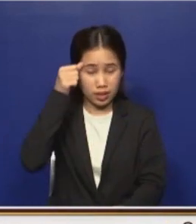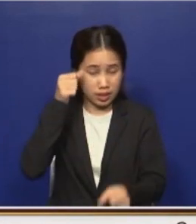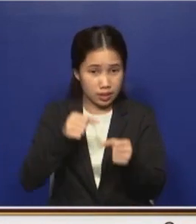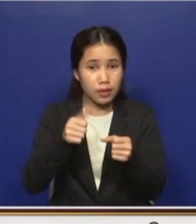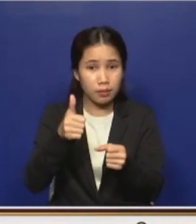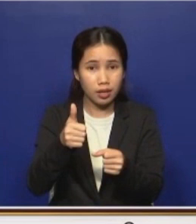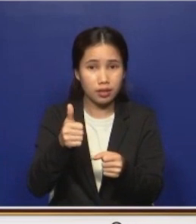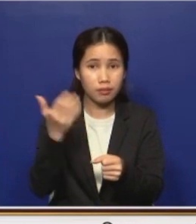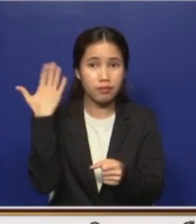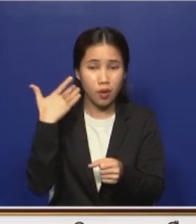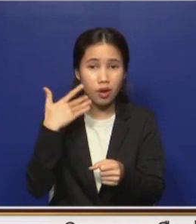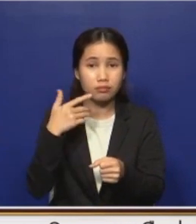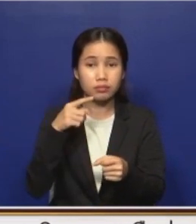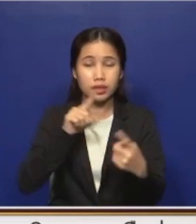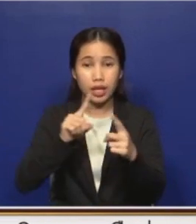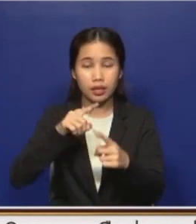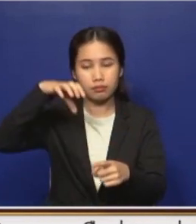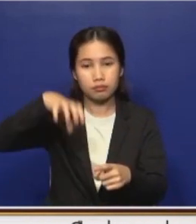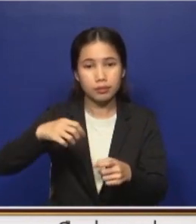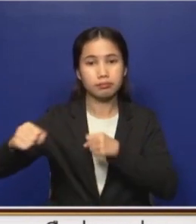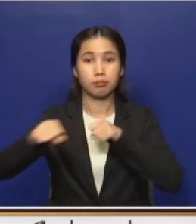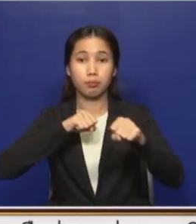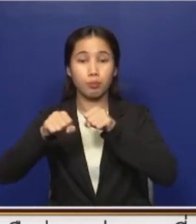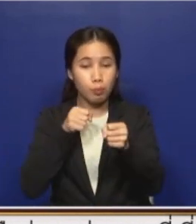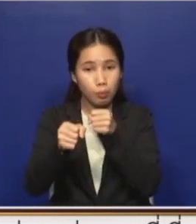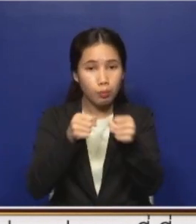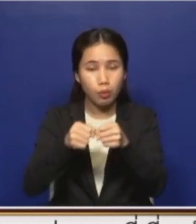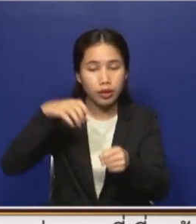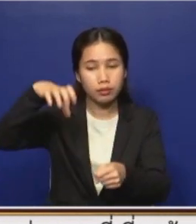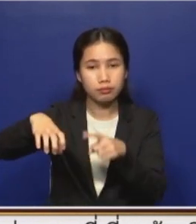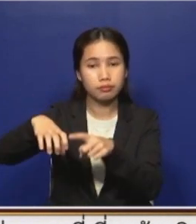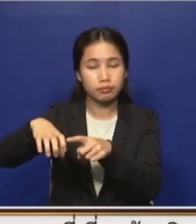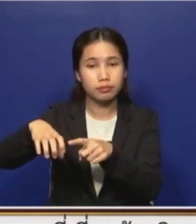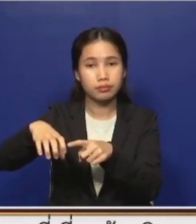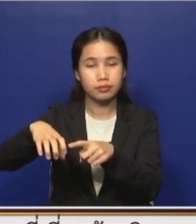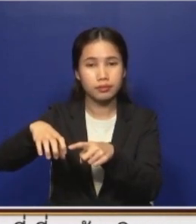ภาพันธ์ปี64ฮะถึงเมื่อวานนี้เรามีผู้ป่วยสะสม